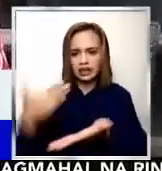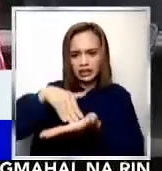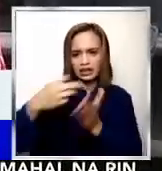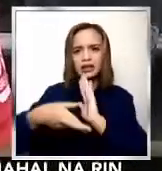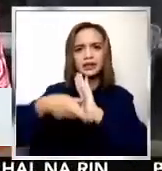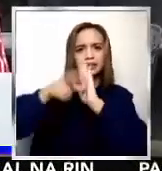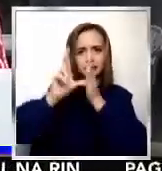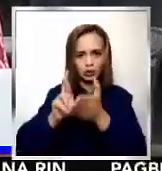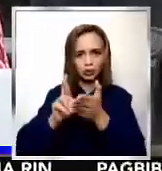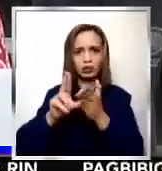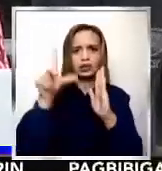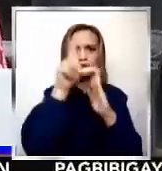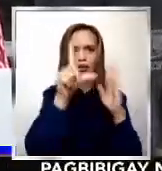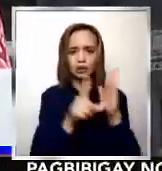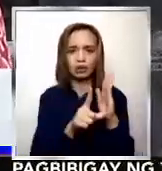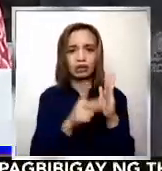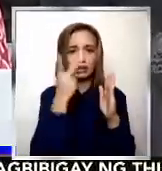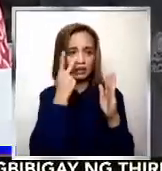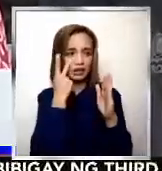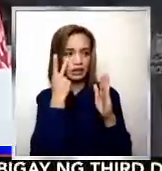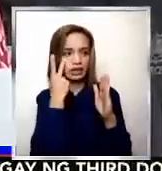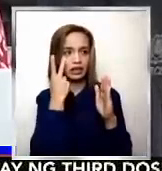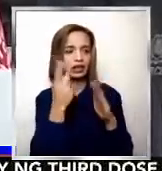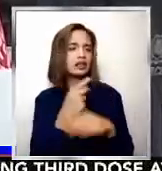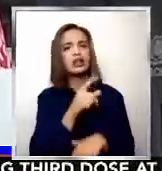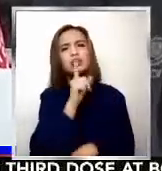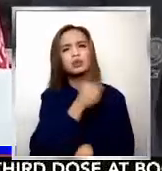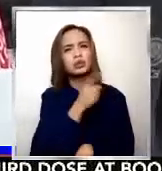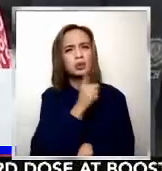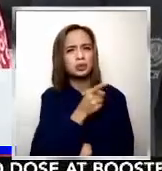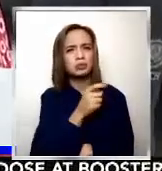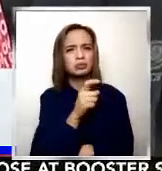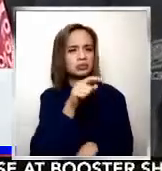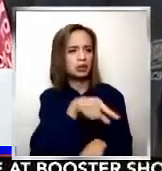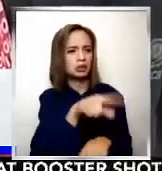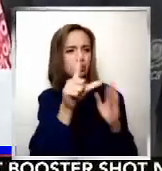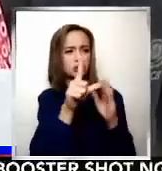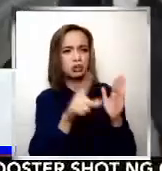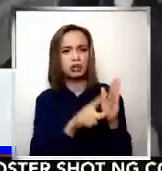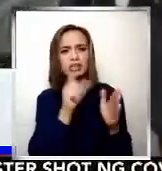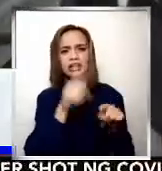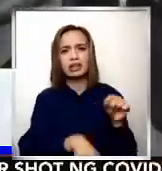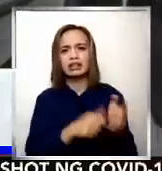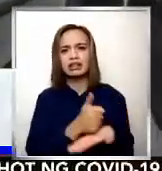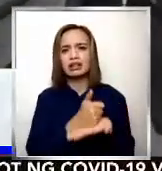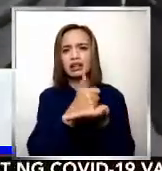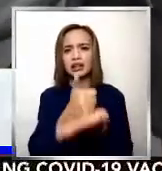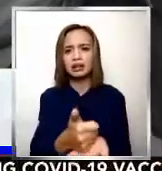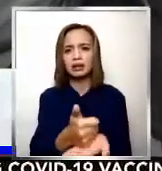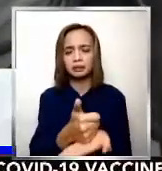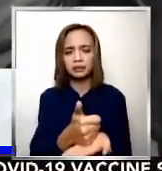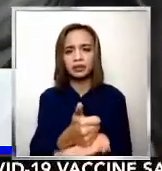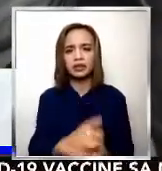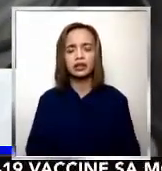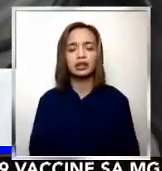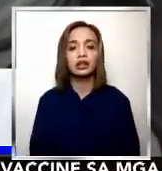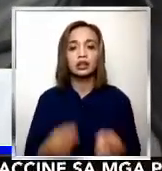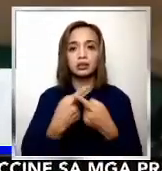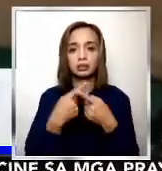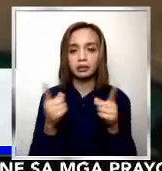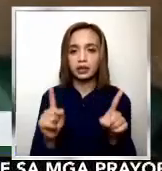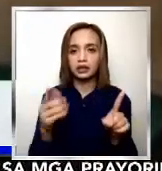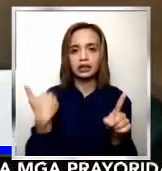na nakita naman natin na hindi naman talaga ito nakatulong sa mga driver at operator at ng mamamayan. Pero di pa tapos ang kanilang